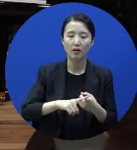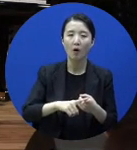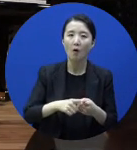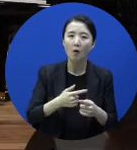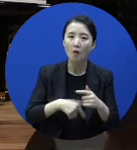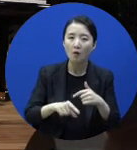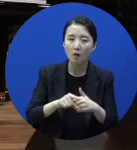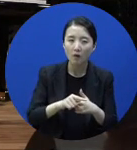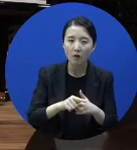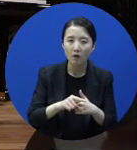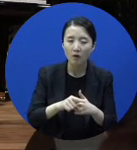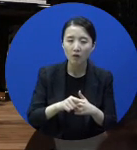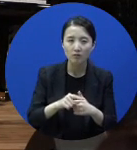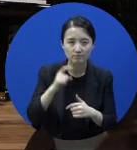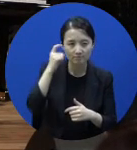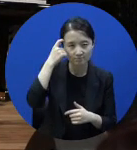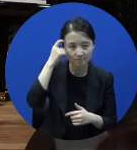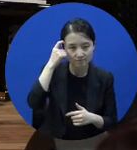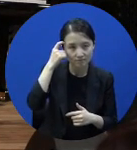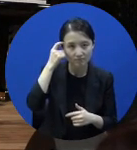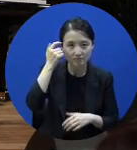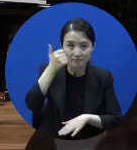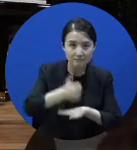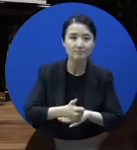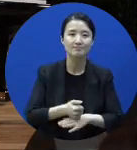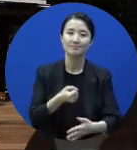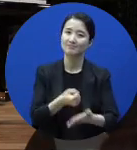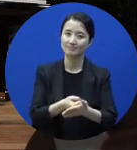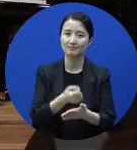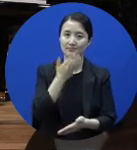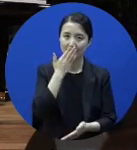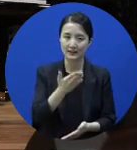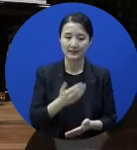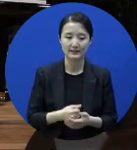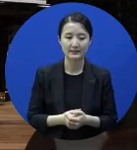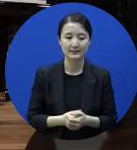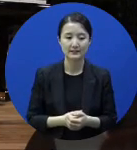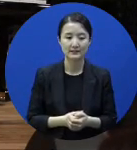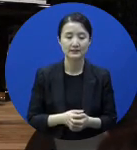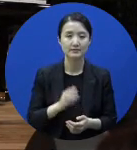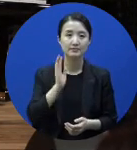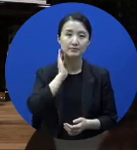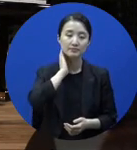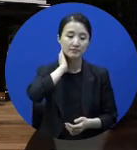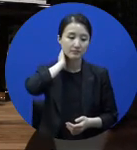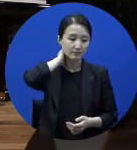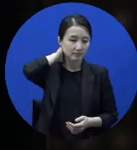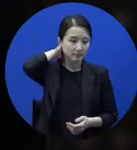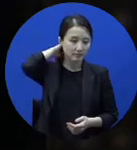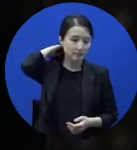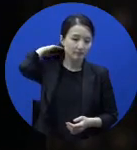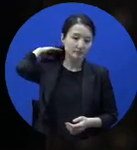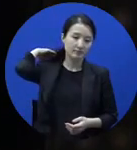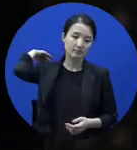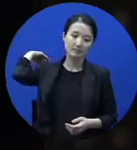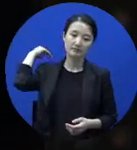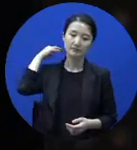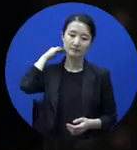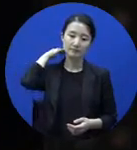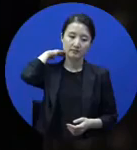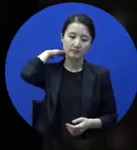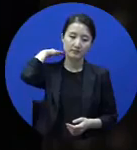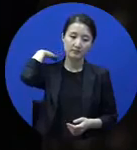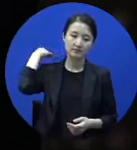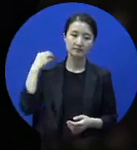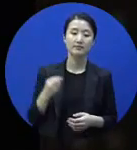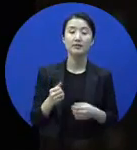할 수 있다 없다라를 구분할 수 있는데 통상 그런 것들을 이렇게 한번 분석을 좀 해보기도 합니다. 이제 저런 다기 탐색이라는 어떤 걸